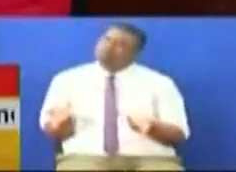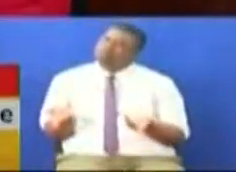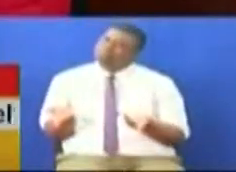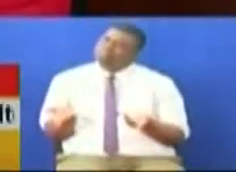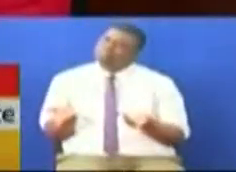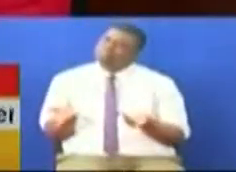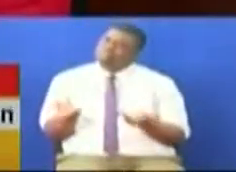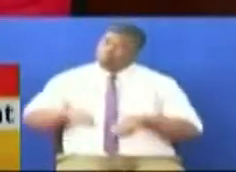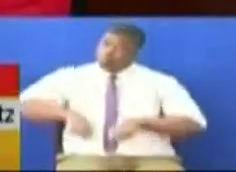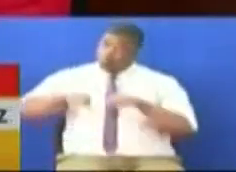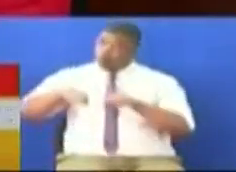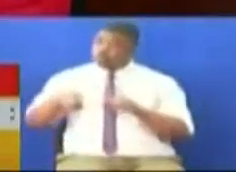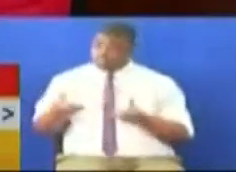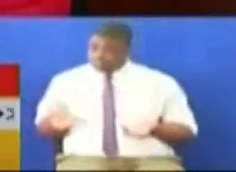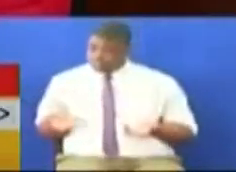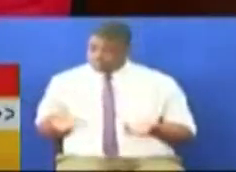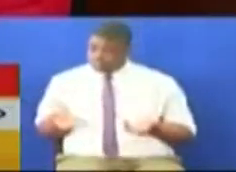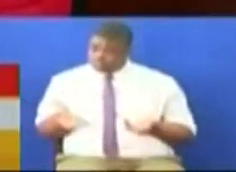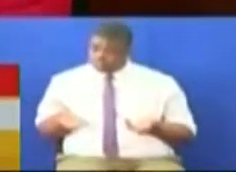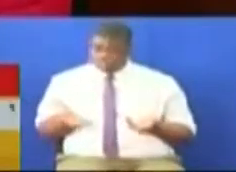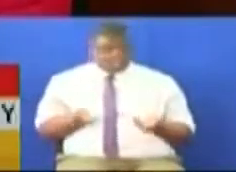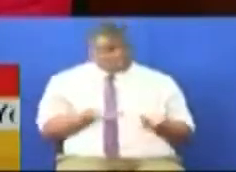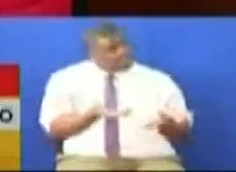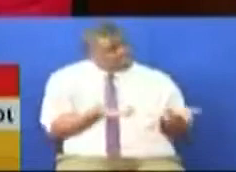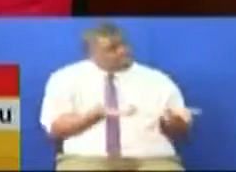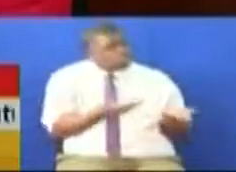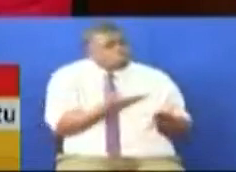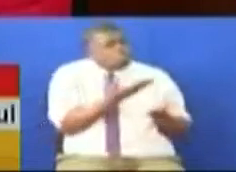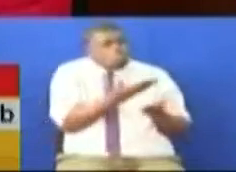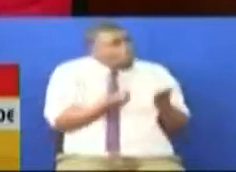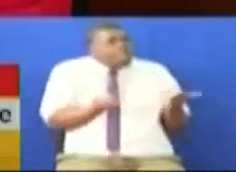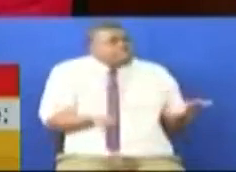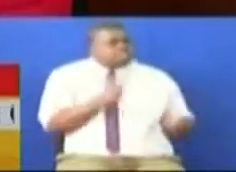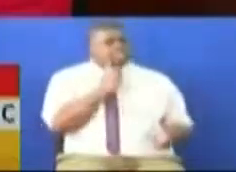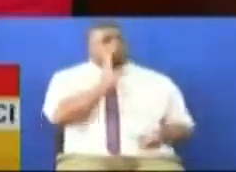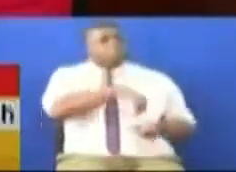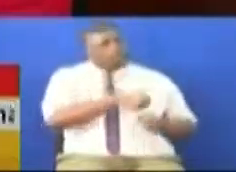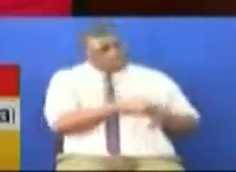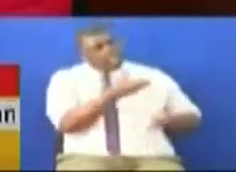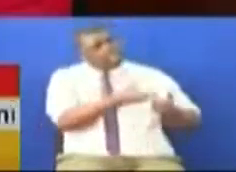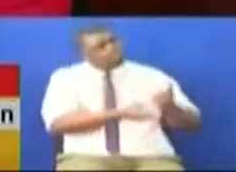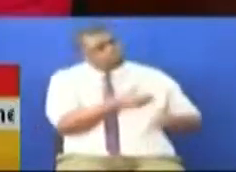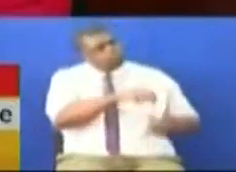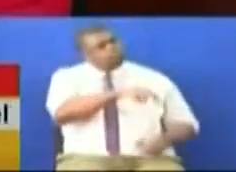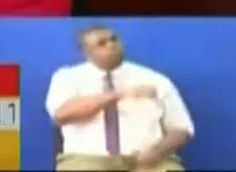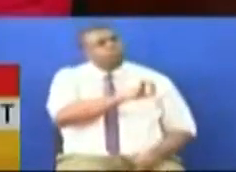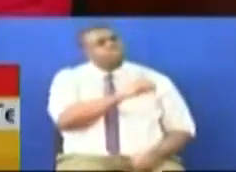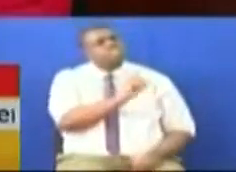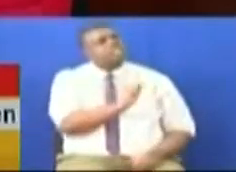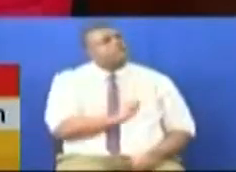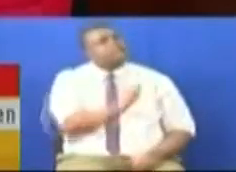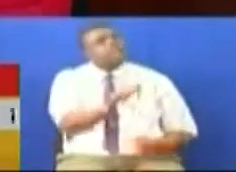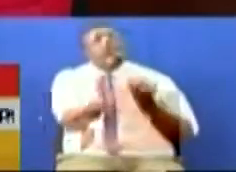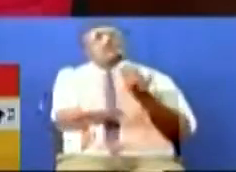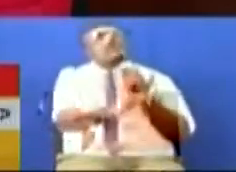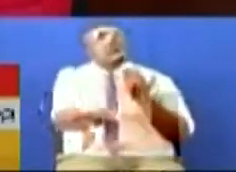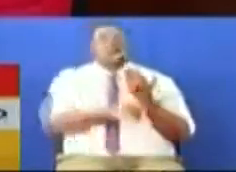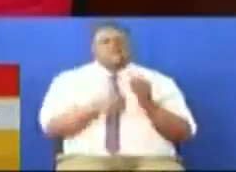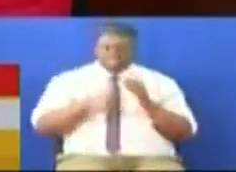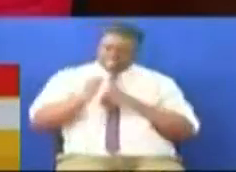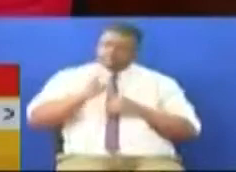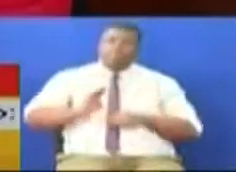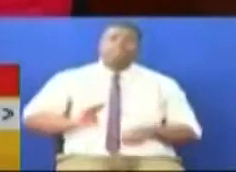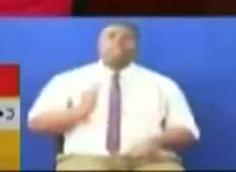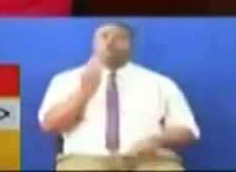mwaka? Kumekuwa na changamoto ya changamoto ambayo imesababisha hasara ya zaidi bilioni 42, ambaye